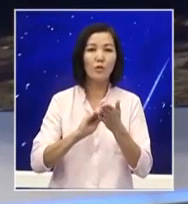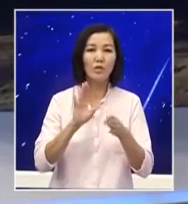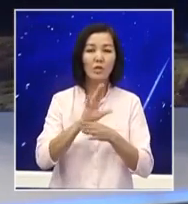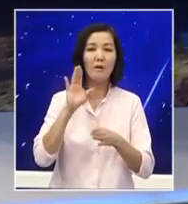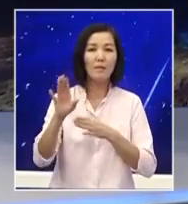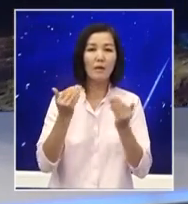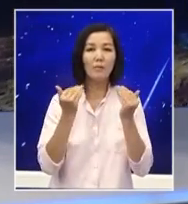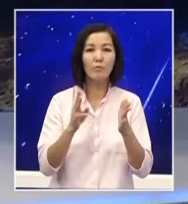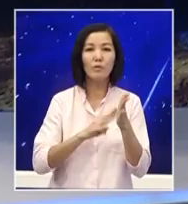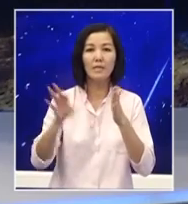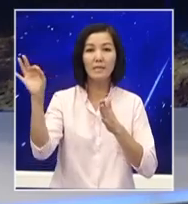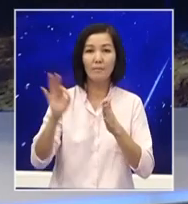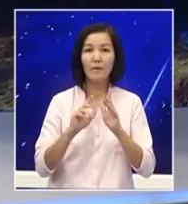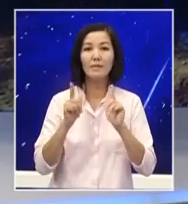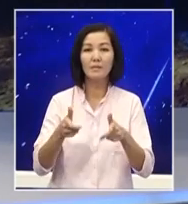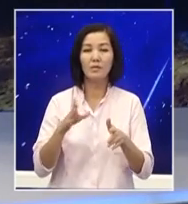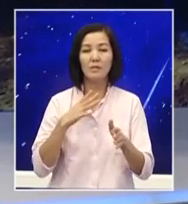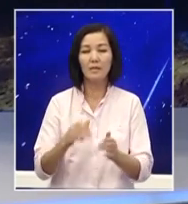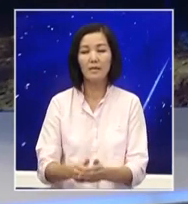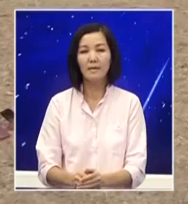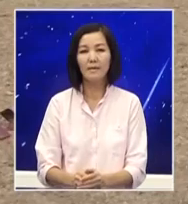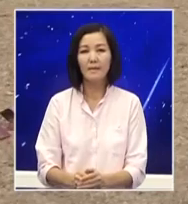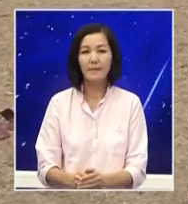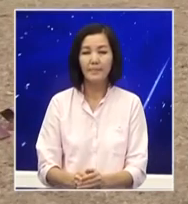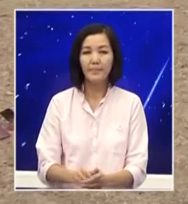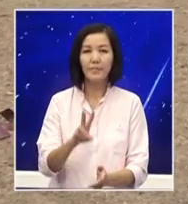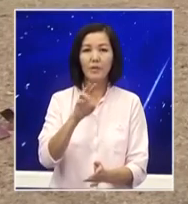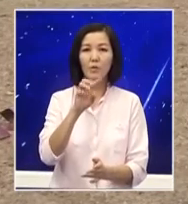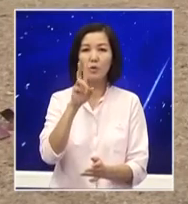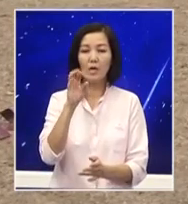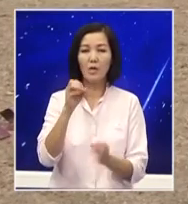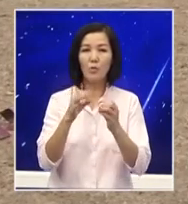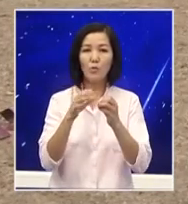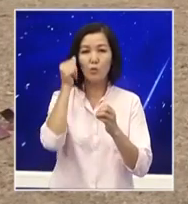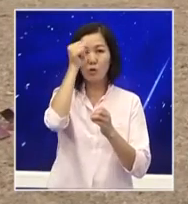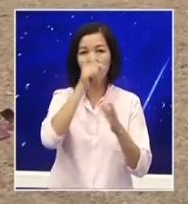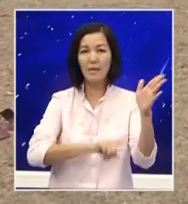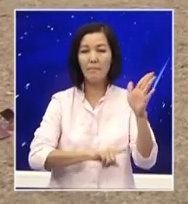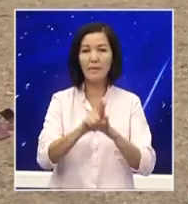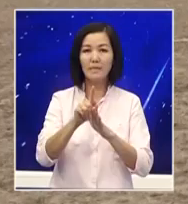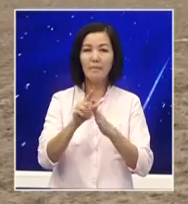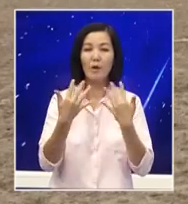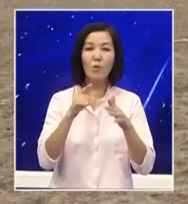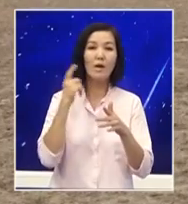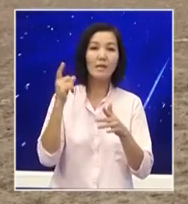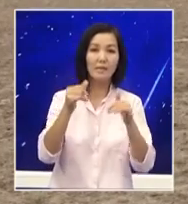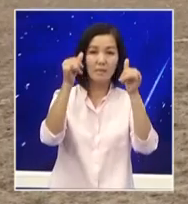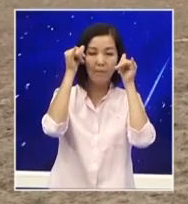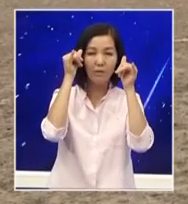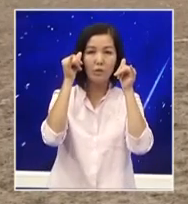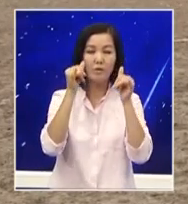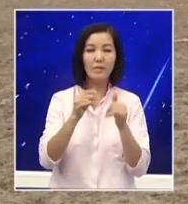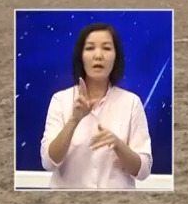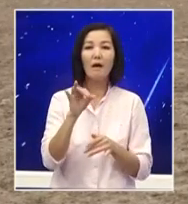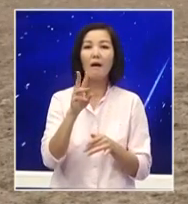Бүгінде оның 80% мақұлданыпты. Нұрғали Қолдыбаев 14 жылдан бері мал шаруашылығымен айналысады. Қаратал ауданының